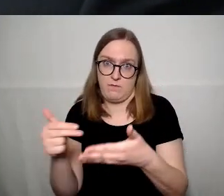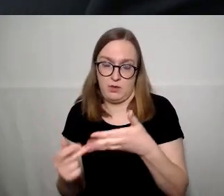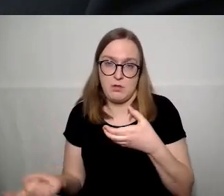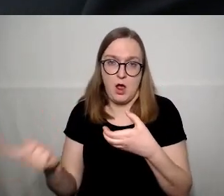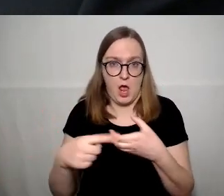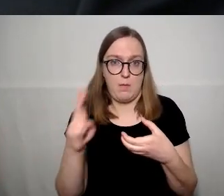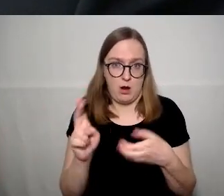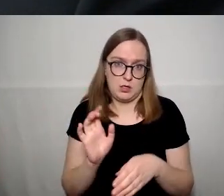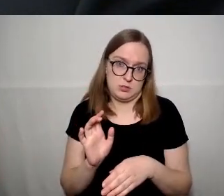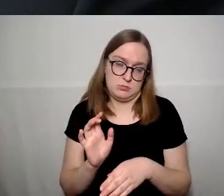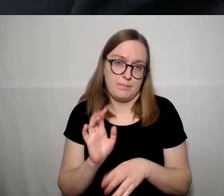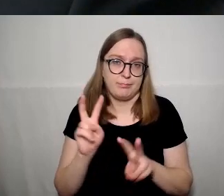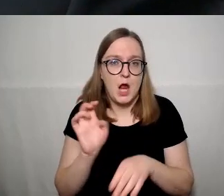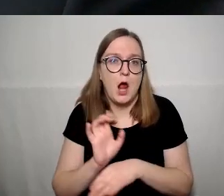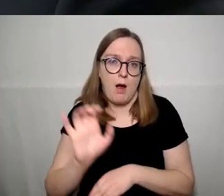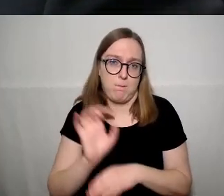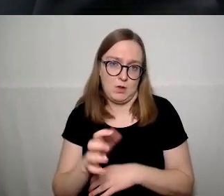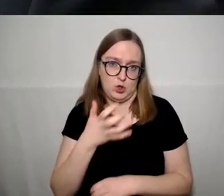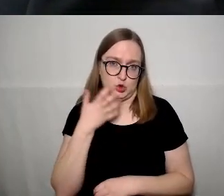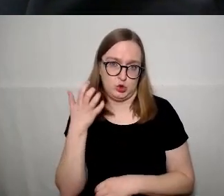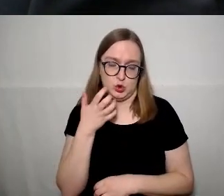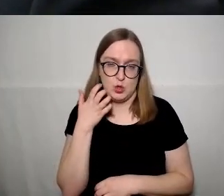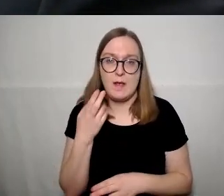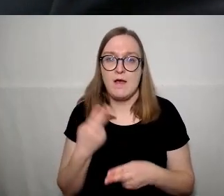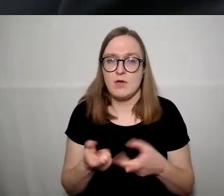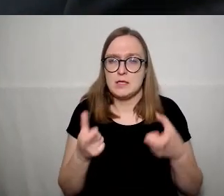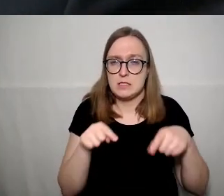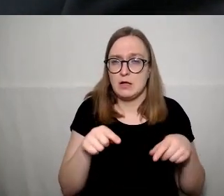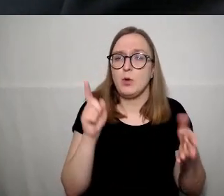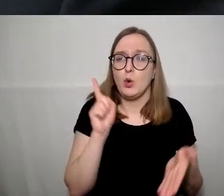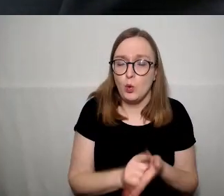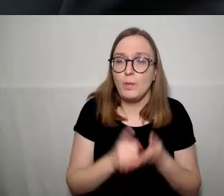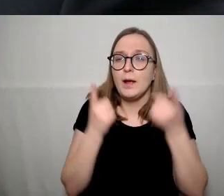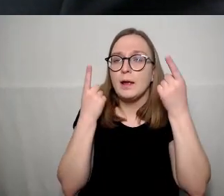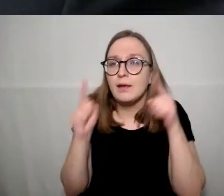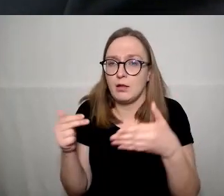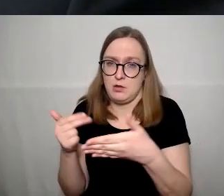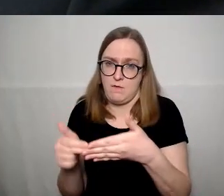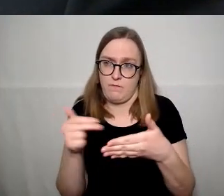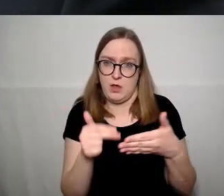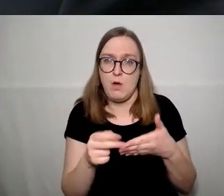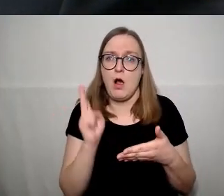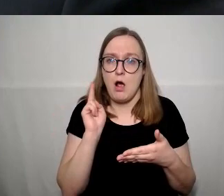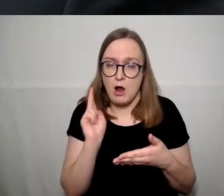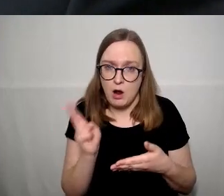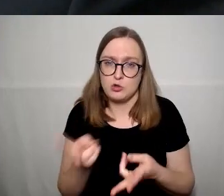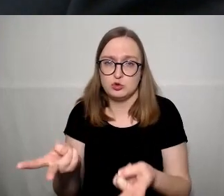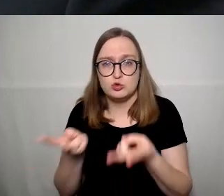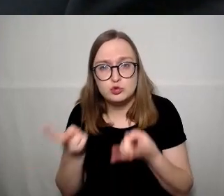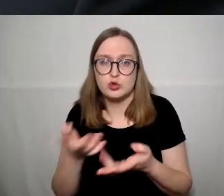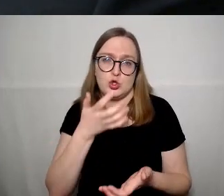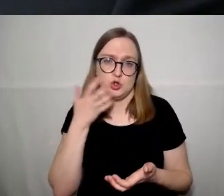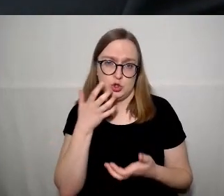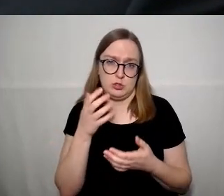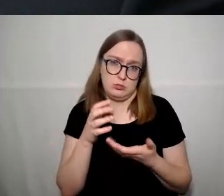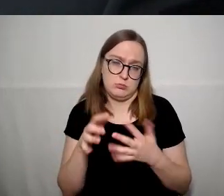Taigi, savivaldybėje turėtų atsirasti alternatyvių daugiau šilumos gamintojų, licenzijuotų, kurie galėtų